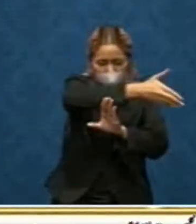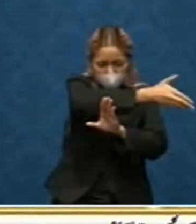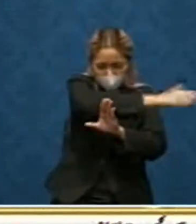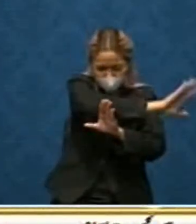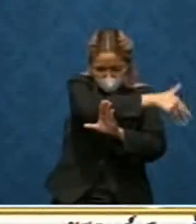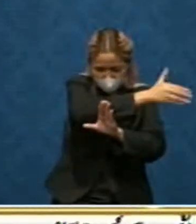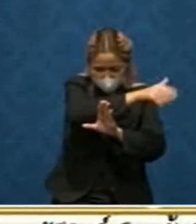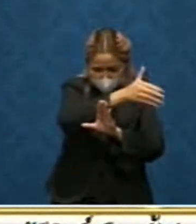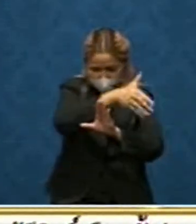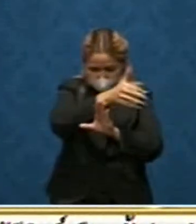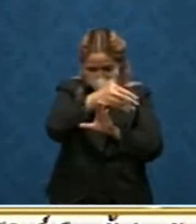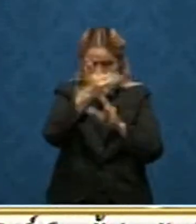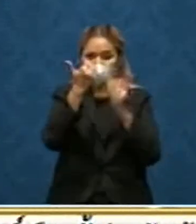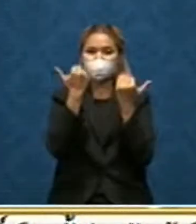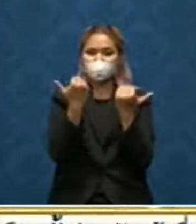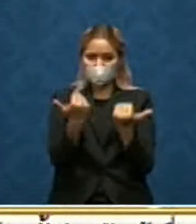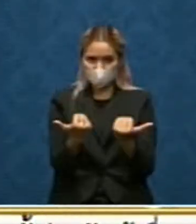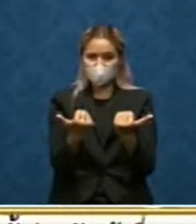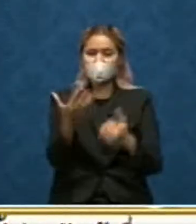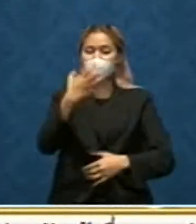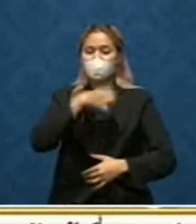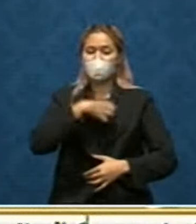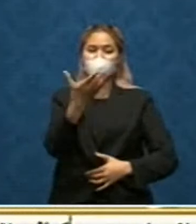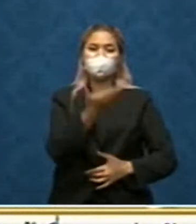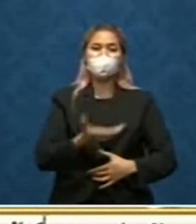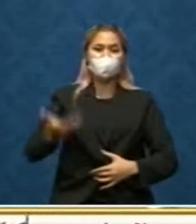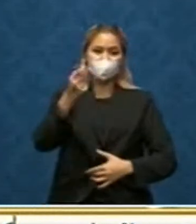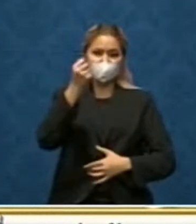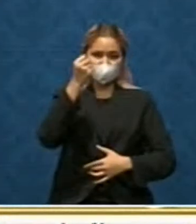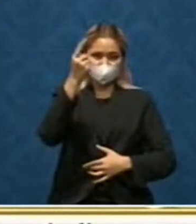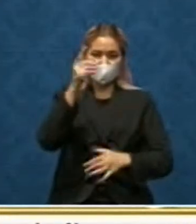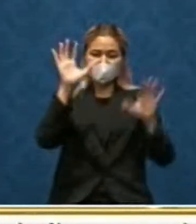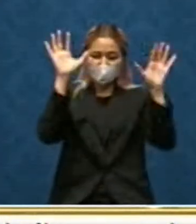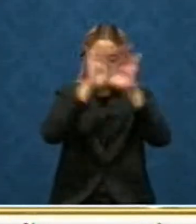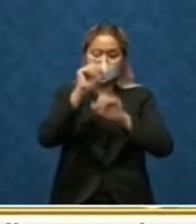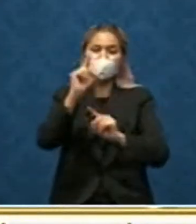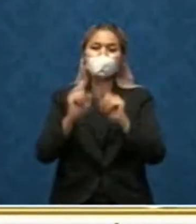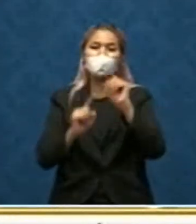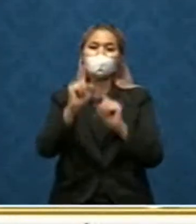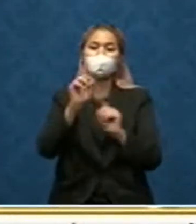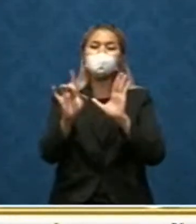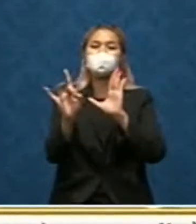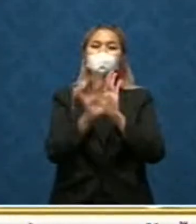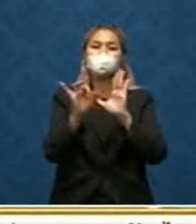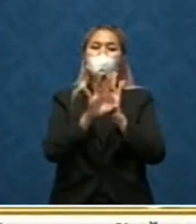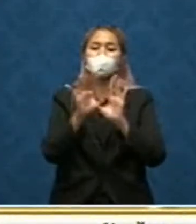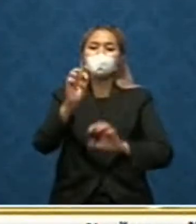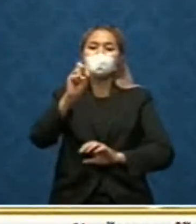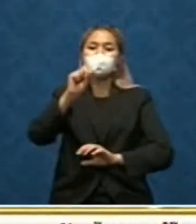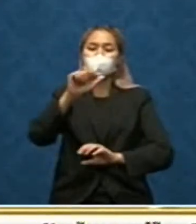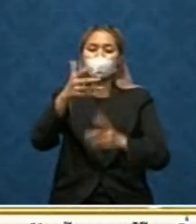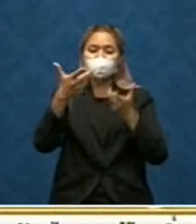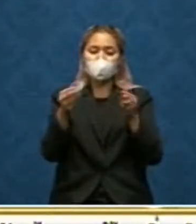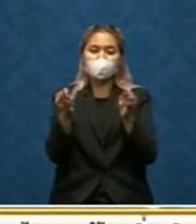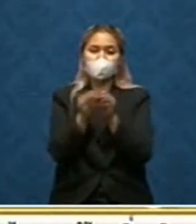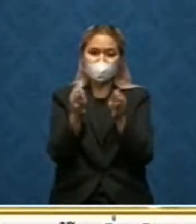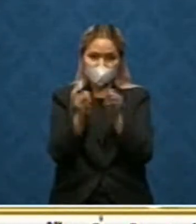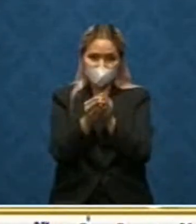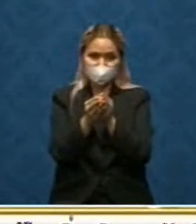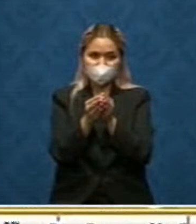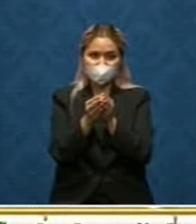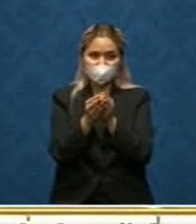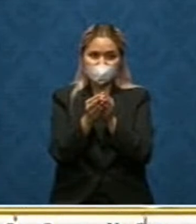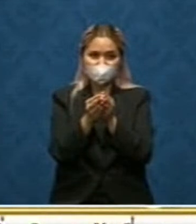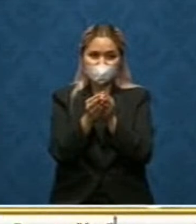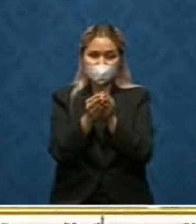แรก ปี 2 ป 3 บาง ก็ให้เข้าใจว่า นี่คอการประเมินสุดท้ายไน่อนเอาทงคะแนนกิบ และคะแนนปลายภา